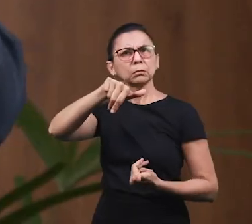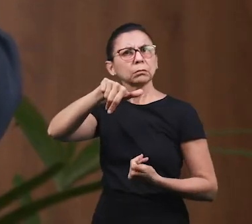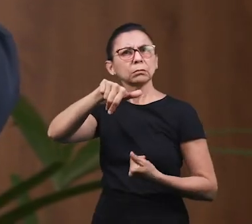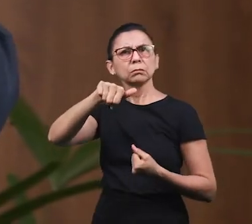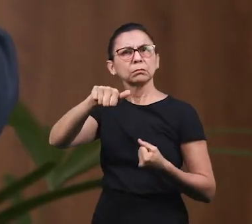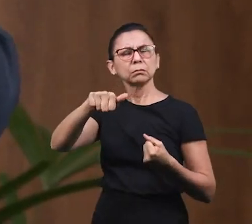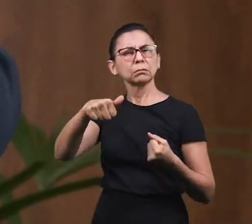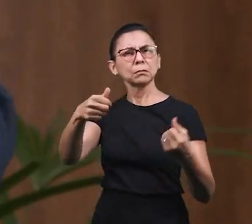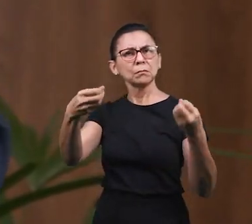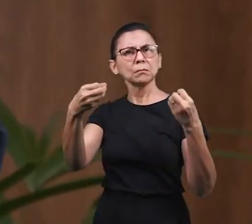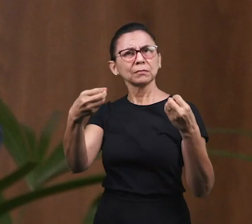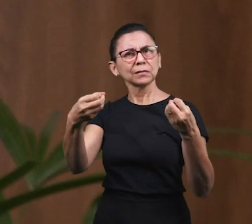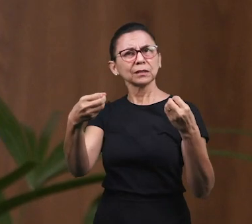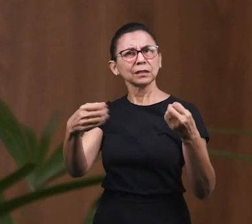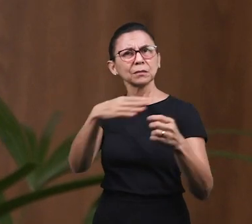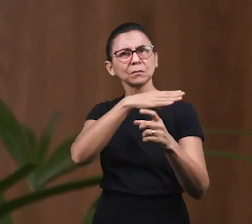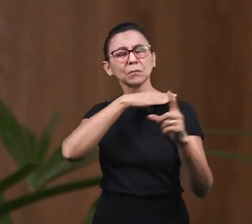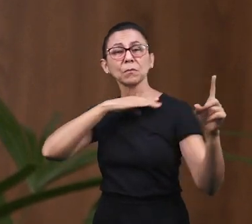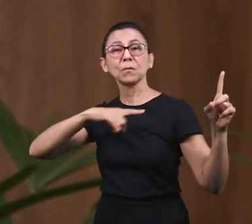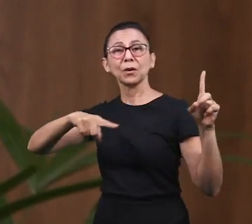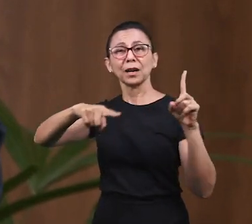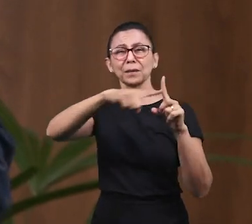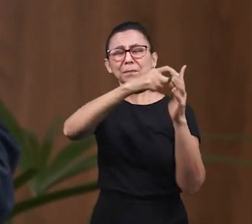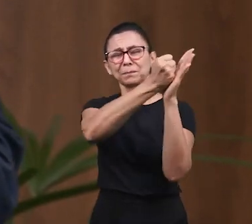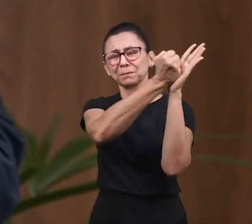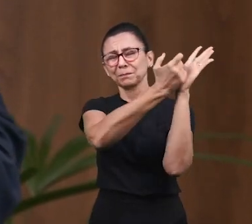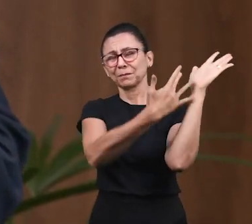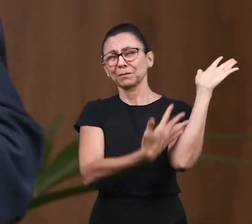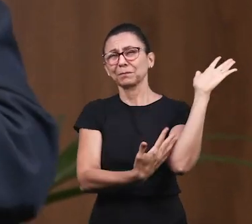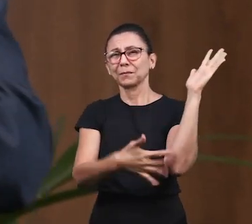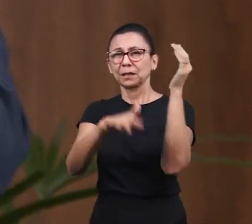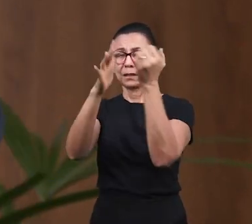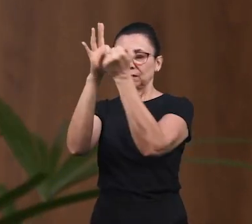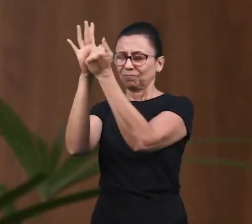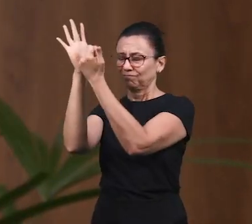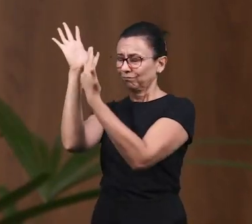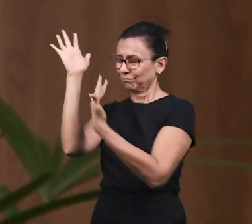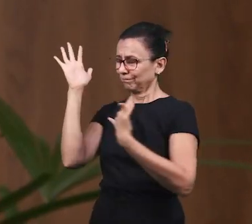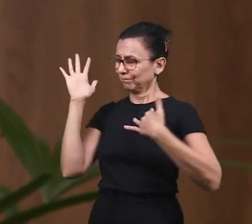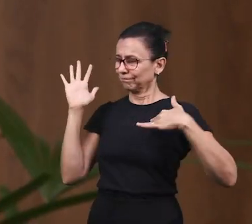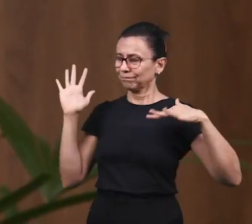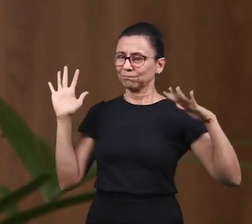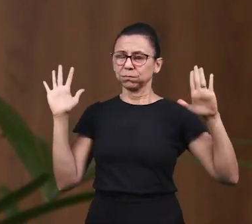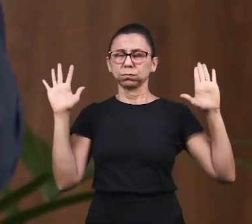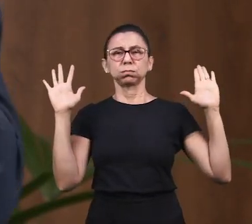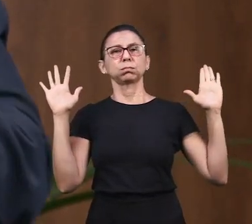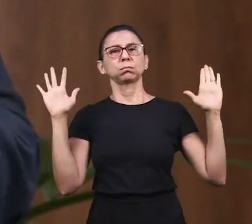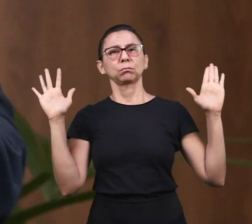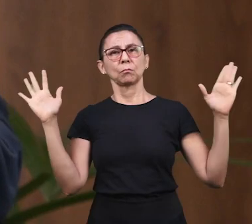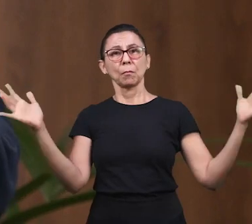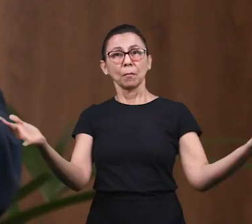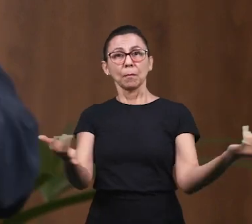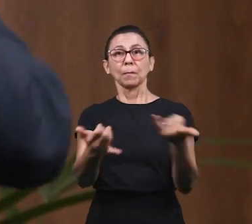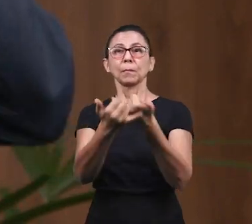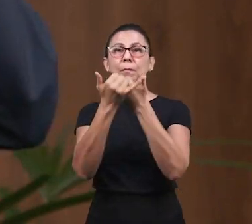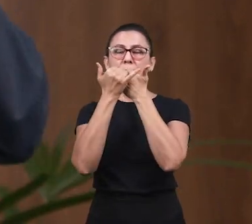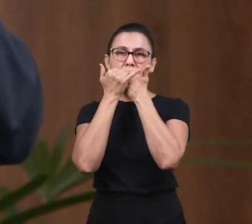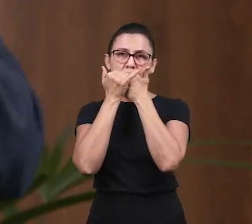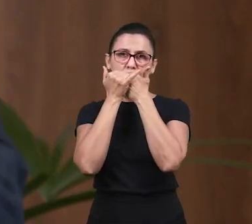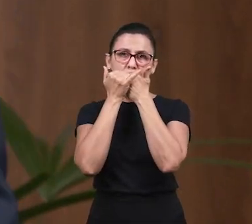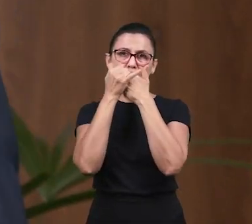afin d'être sacrifié, de verser son sang en vertu ou pour le pardon de nos péchés.